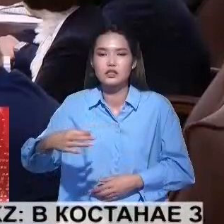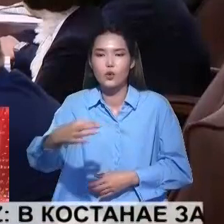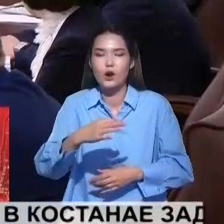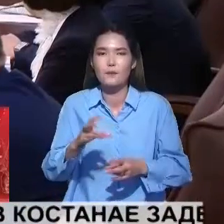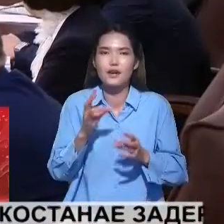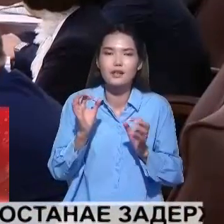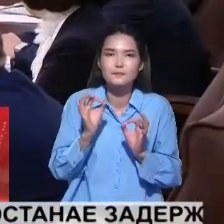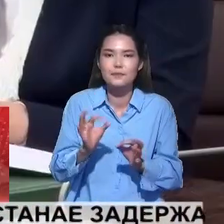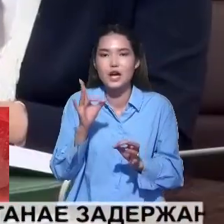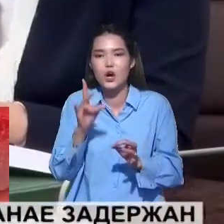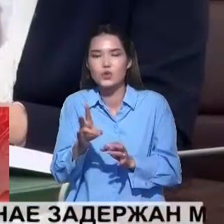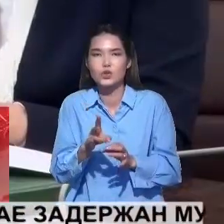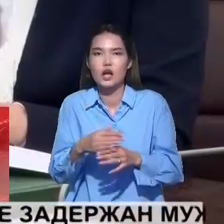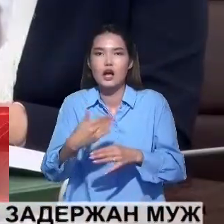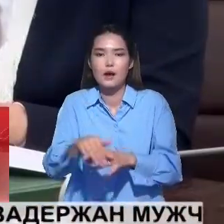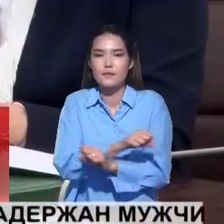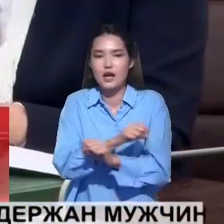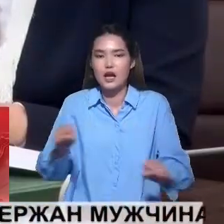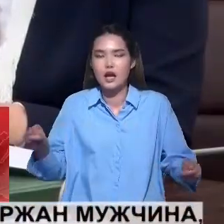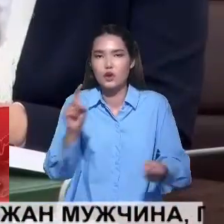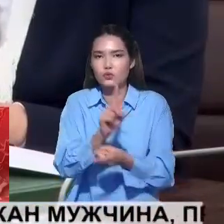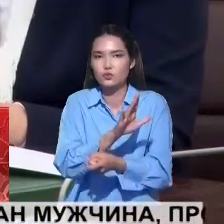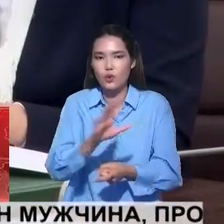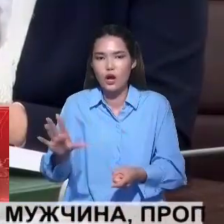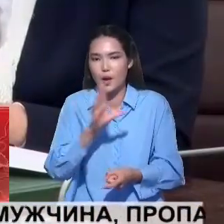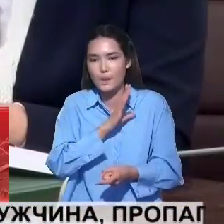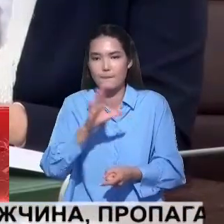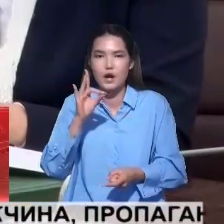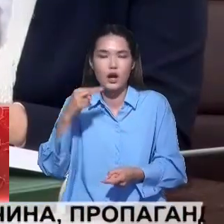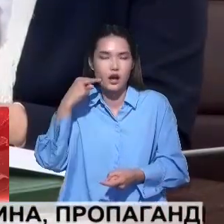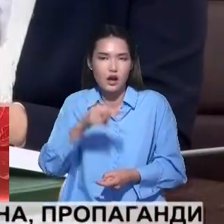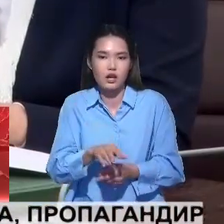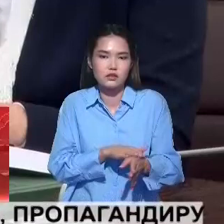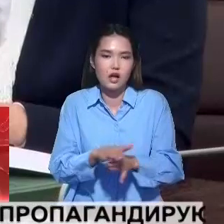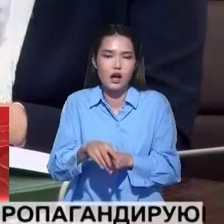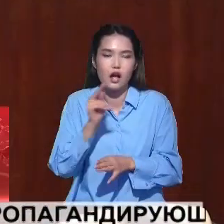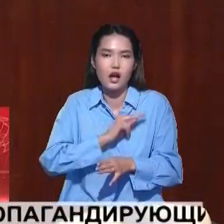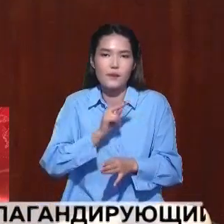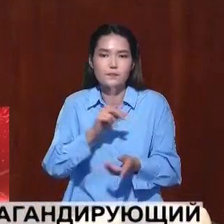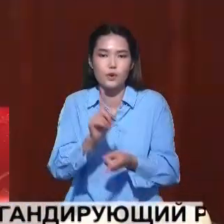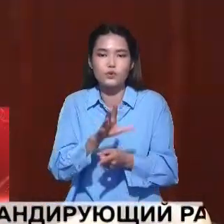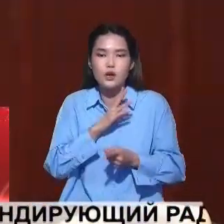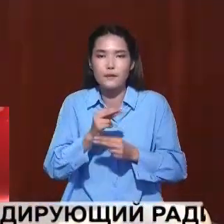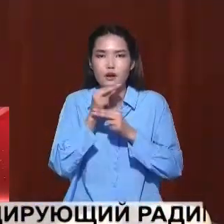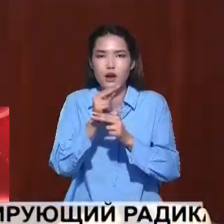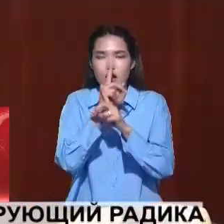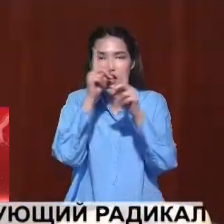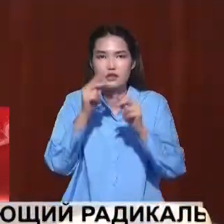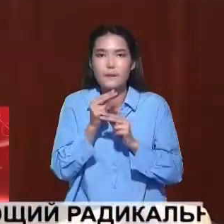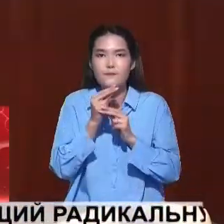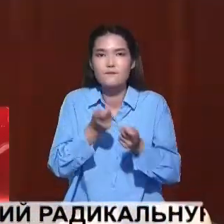срывов сроков быть не должно. При этом для нас важны не только сроки, но и качество проводимых работ. На это нужно обратить особое внимание.